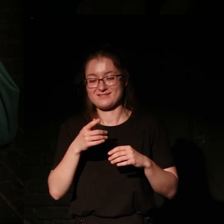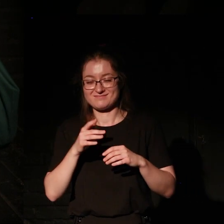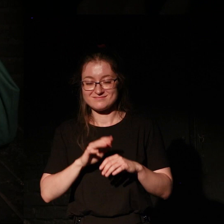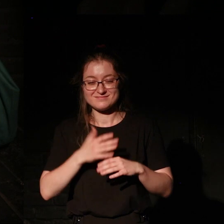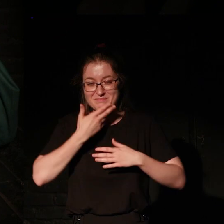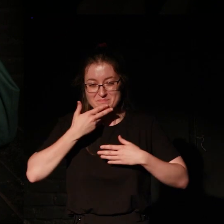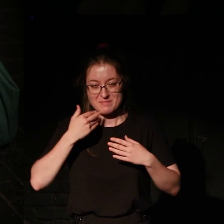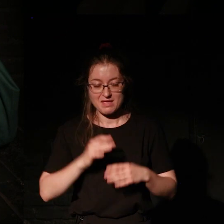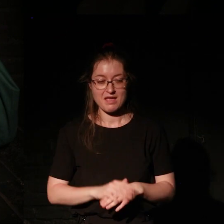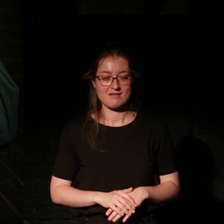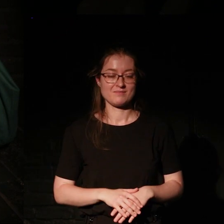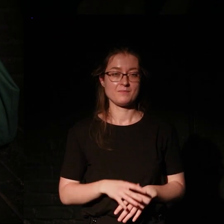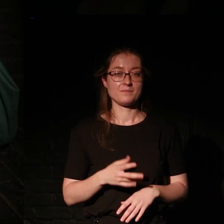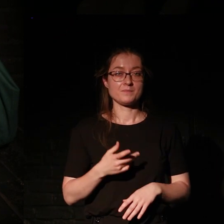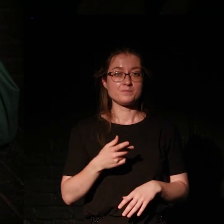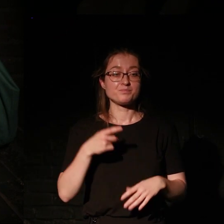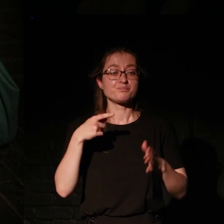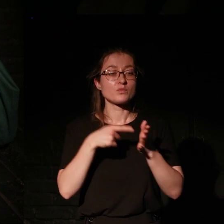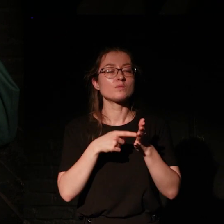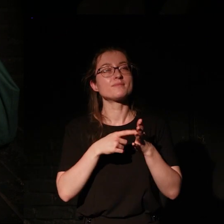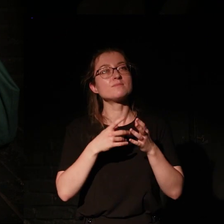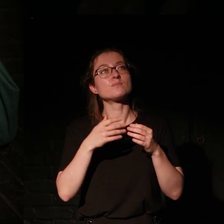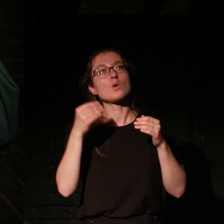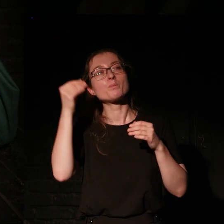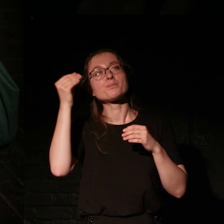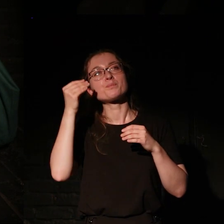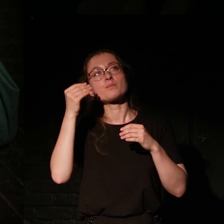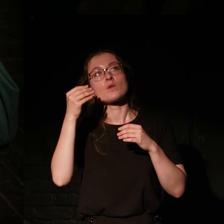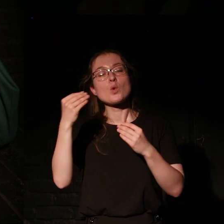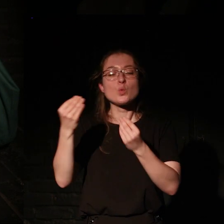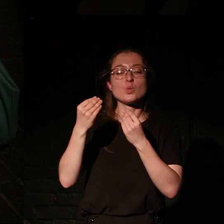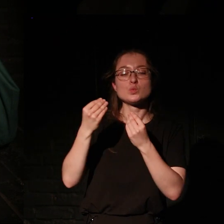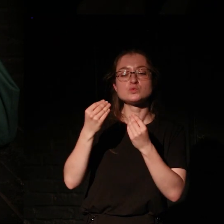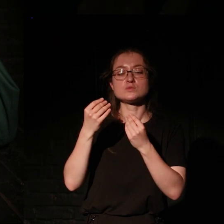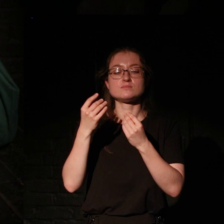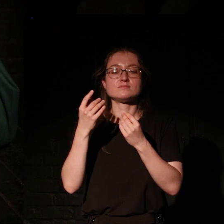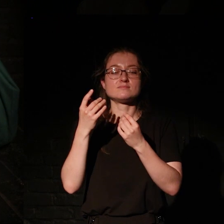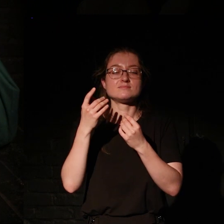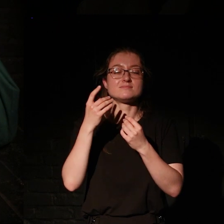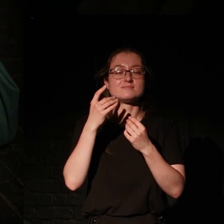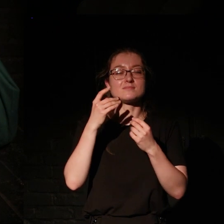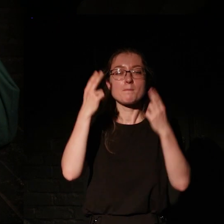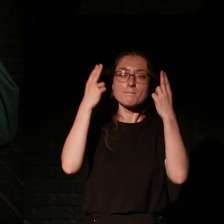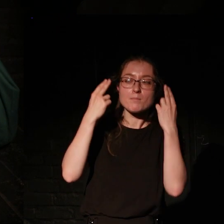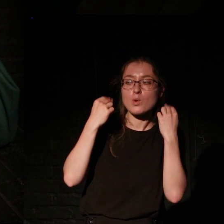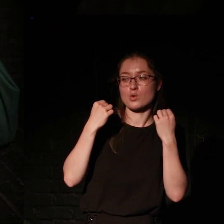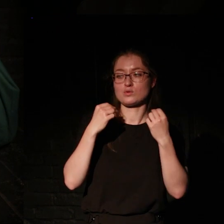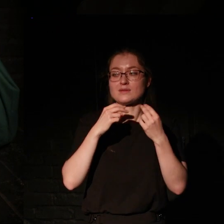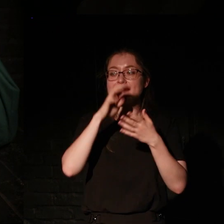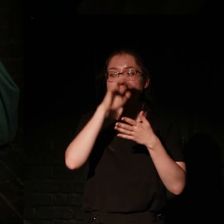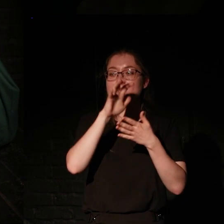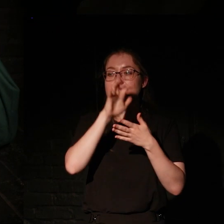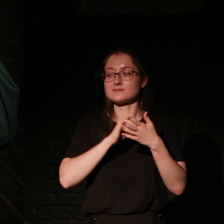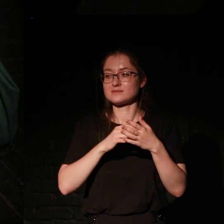pokory wobec tekstu. Wobec tekstu, który wiemy, że jest tekstem wielowariantywnym, że nie ma jednego